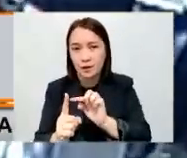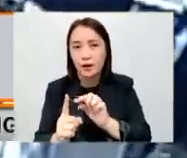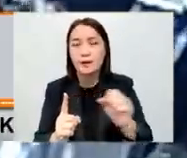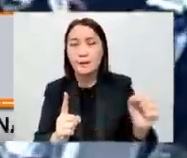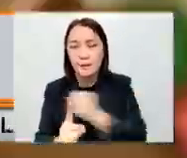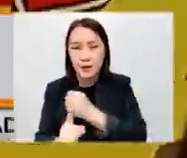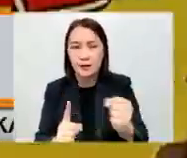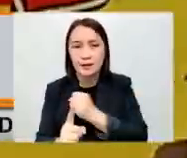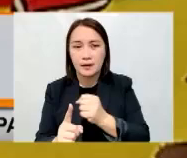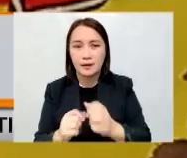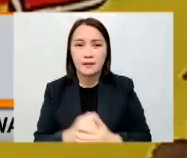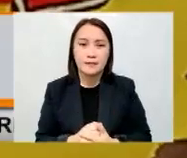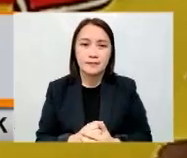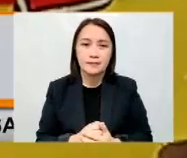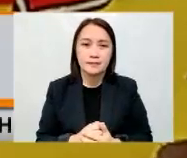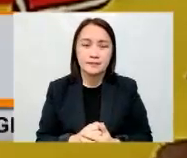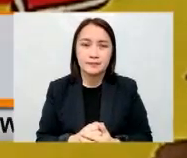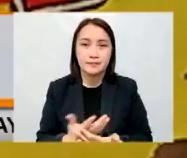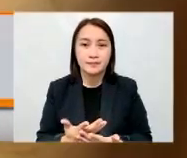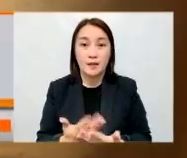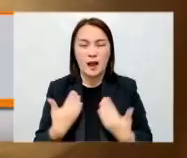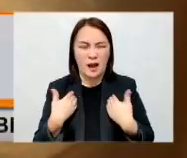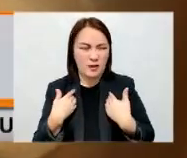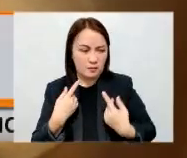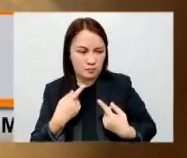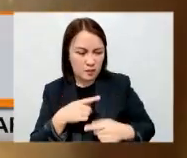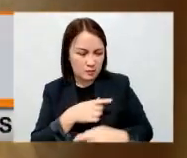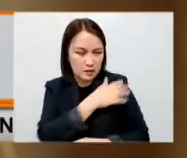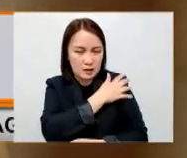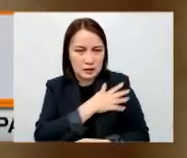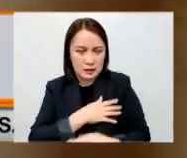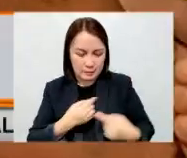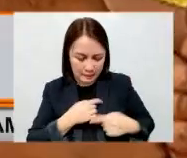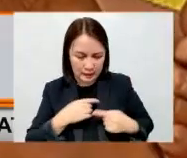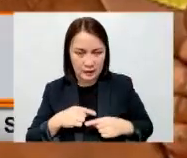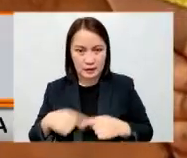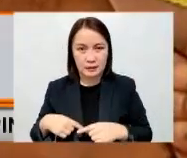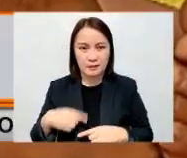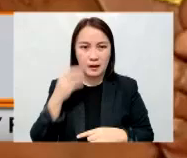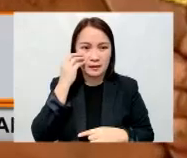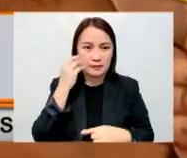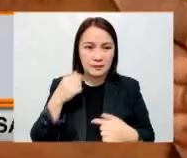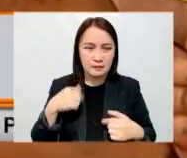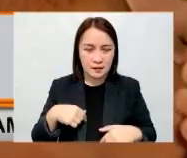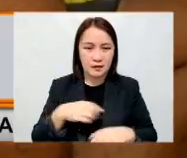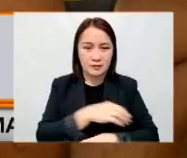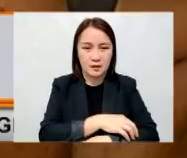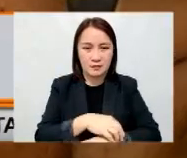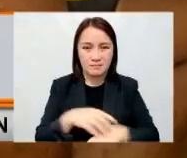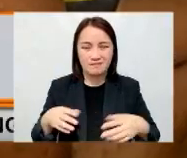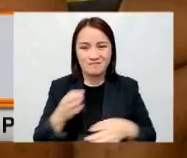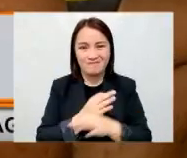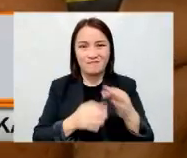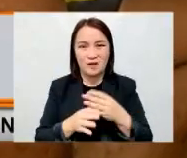bayan. Sugat sa braso at paa at mga pasa ang inabot ng sospek. Napag-alaman ding dati ng nasangkot sa